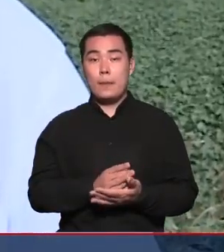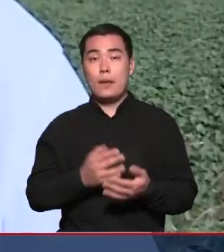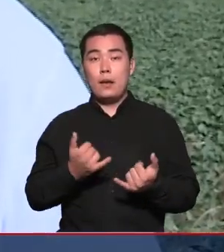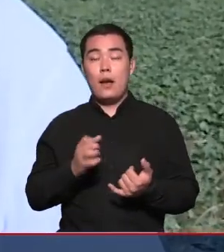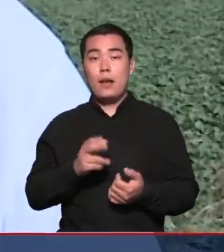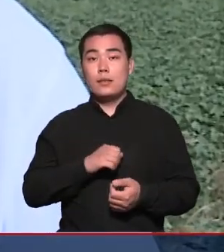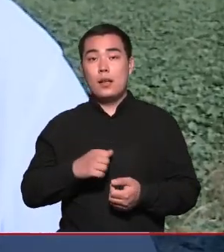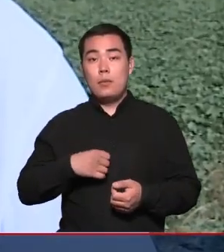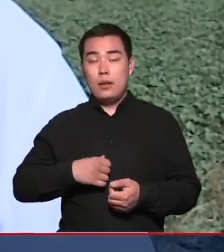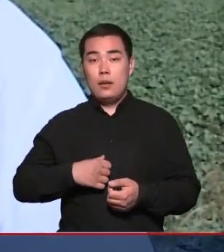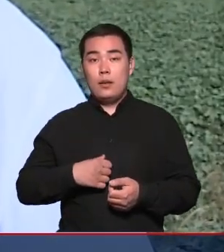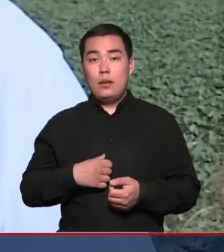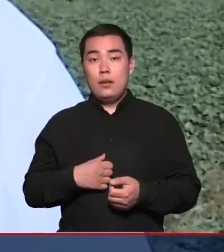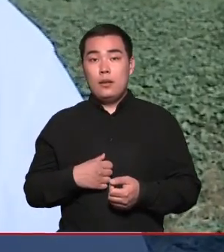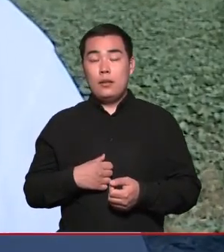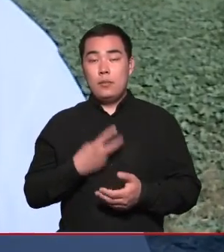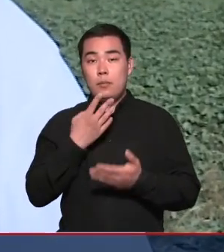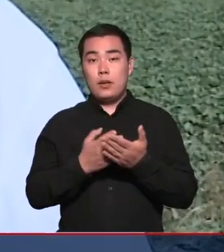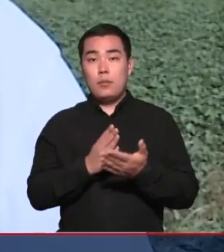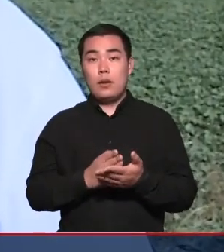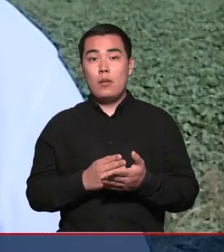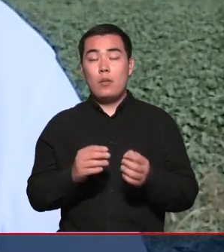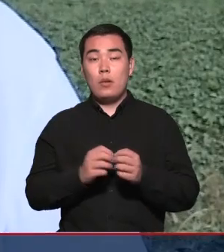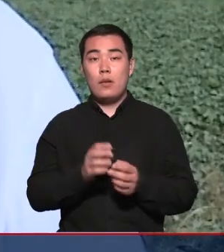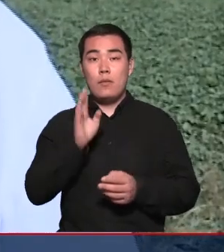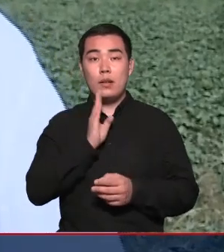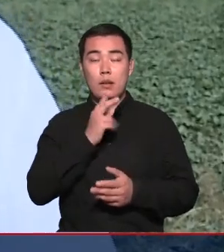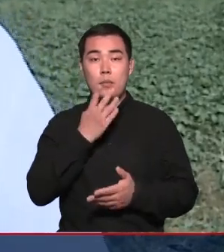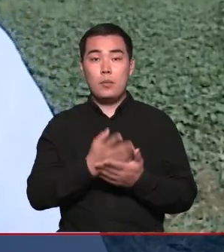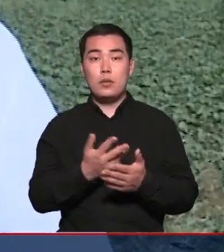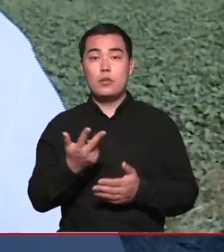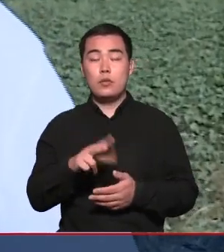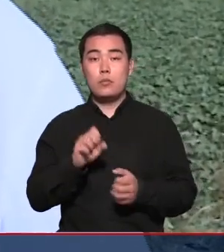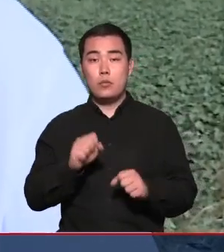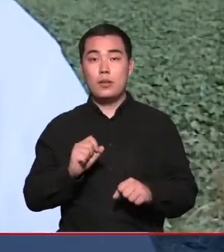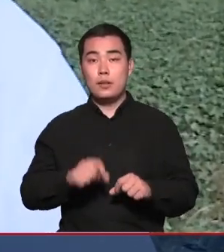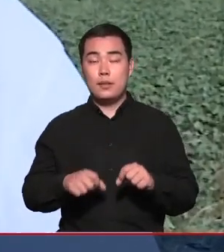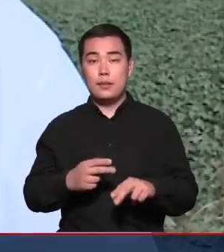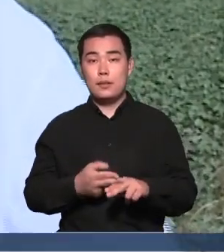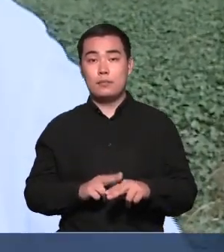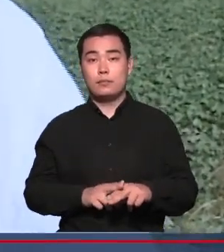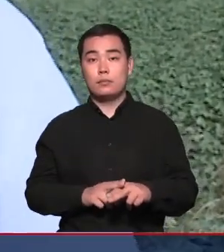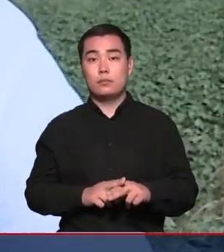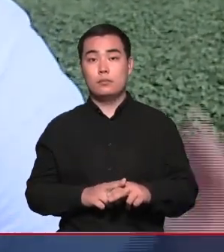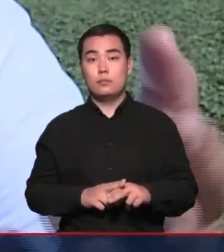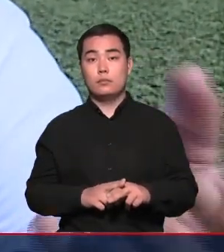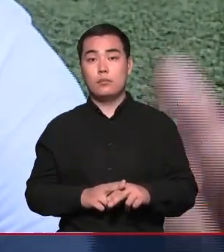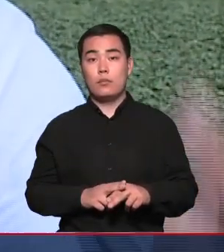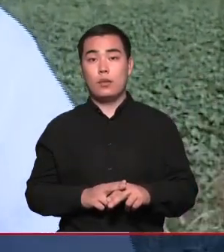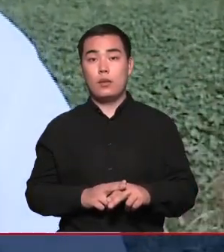қанша қаласаң сонша мәрте суғара бересің ғой. 10 мәрте суғаруға да болады, 3 мәрте суғаруға да болады. Ал